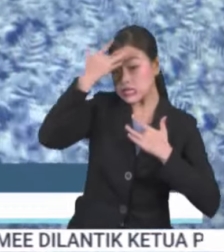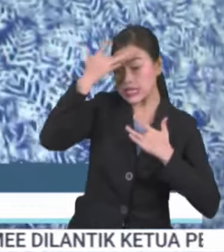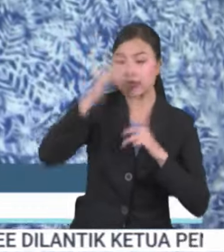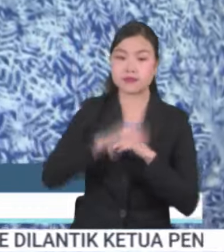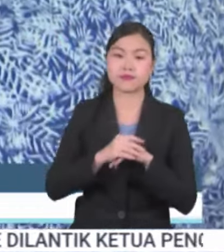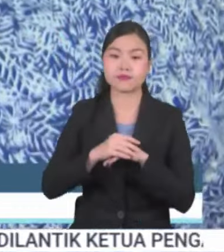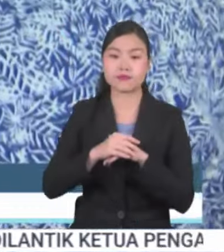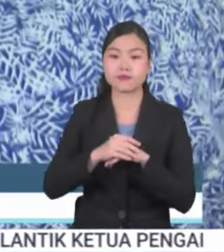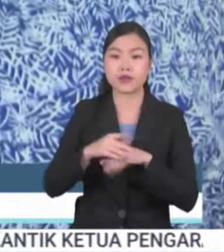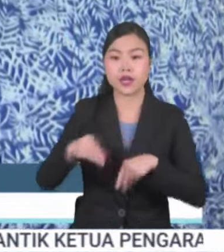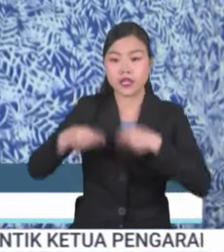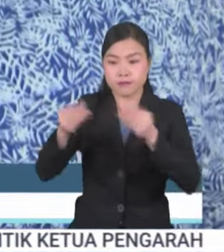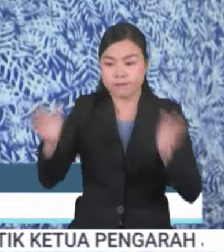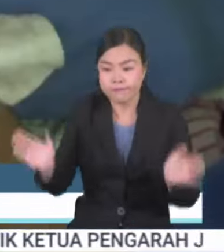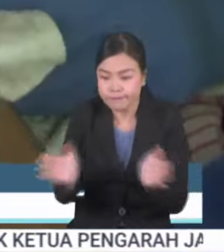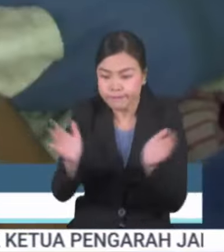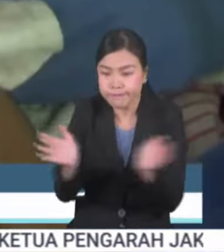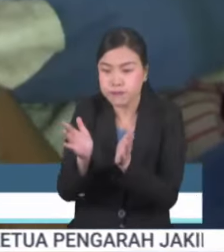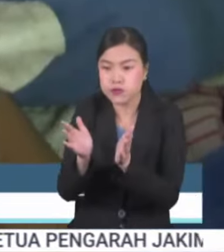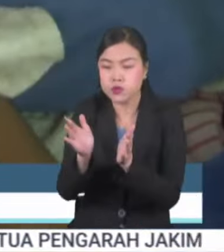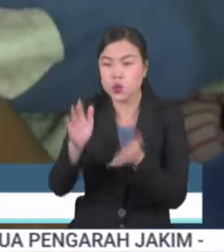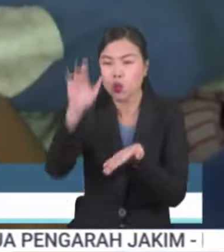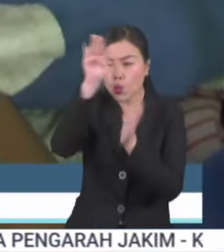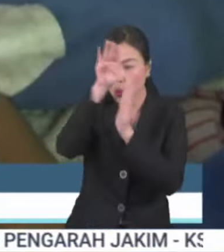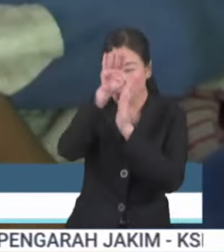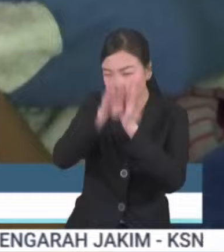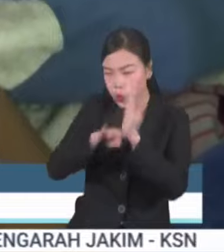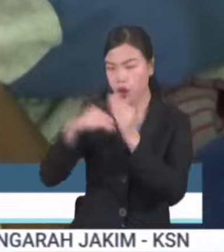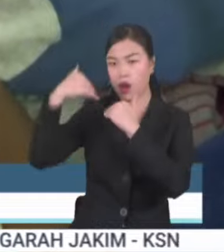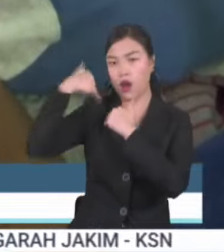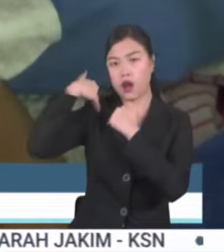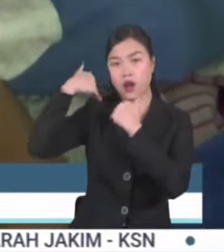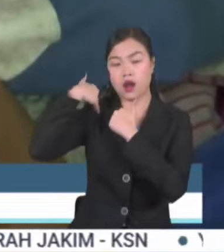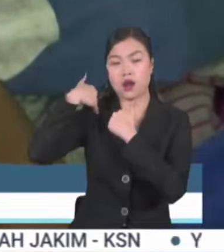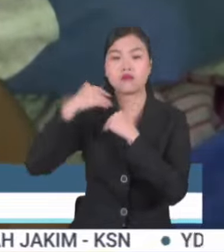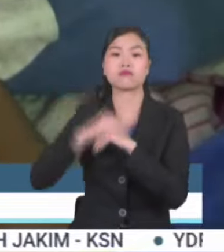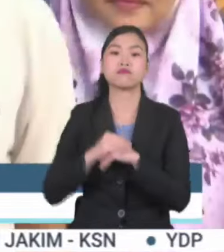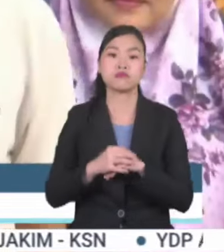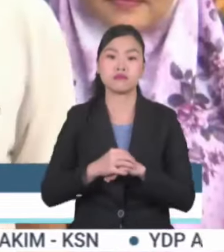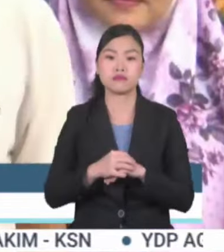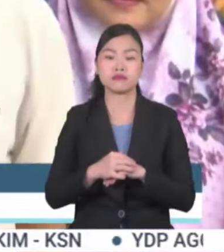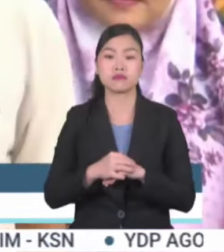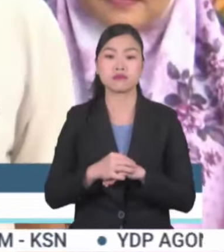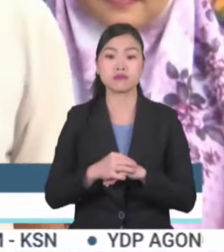sebanyak ia memberikan motivasi dan meringankan beban di tanggung mereka.